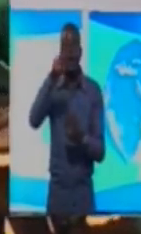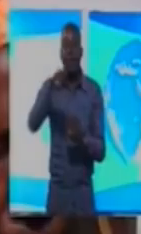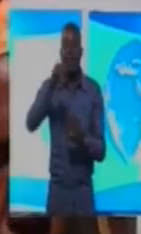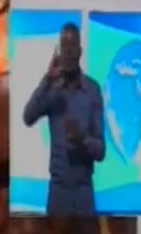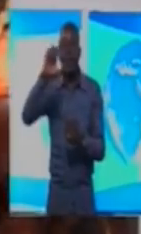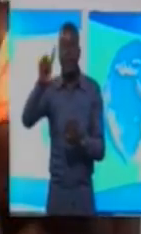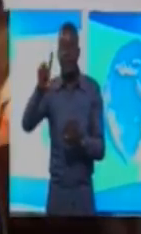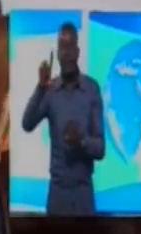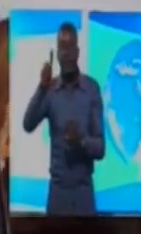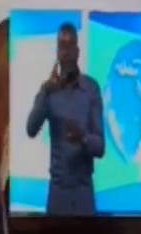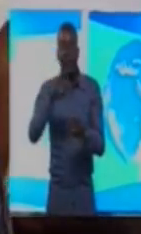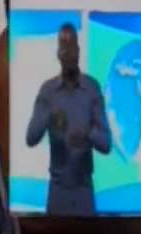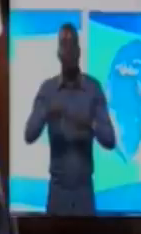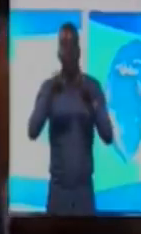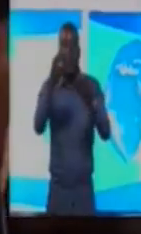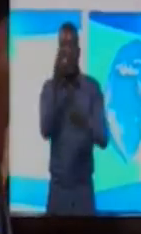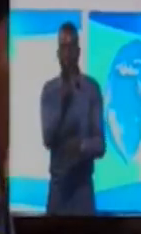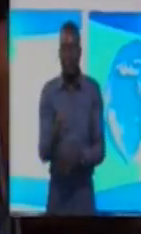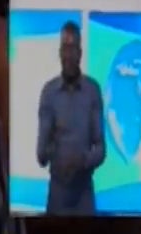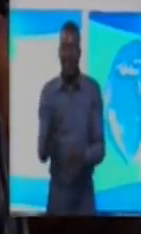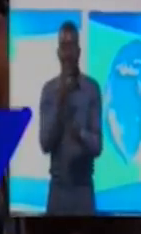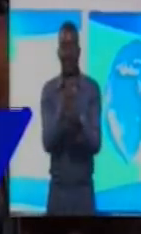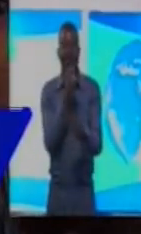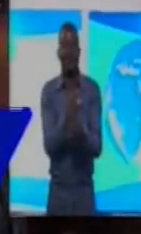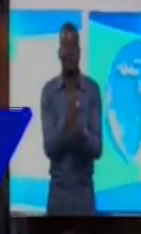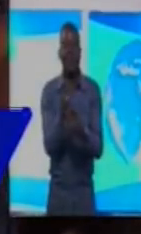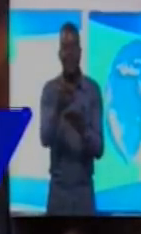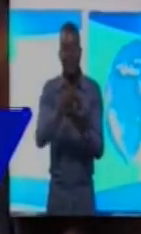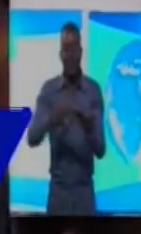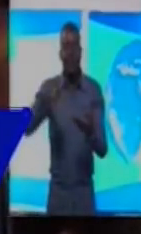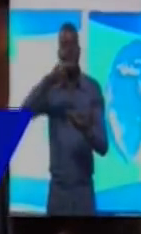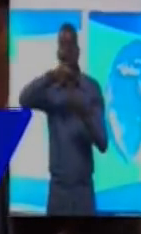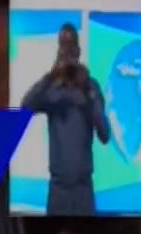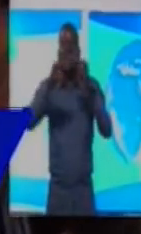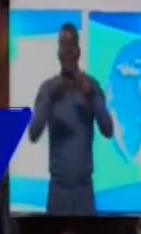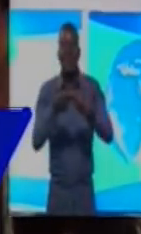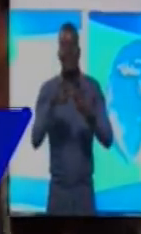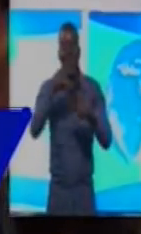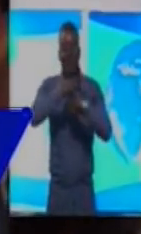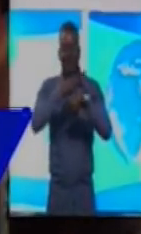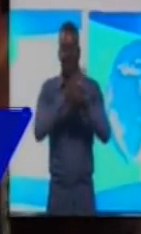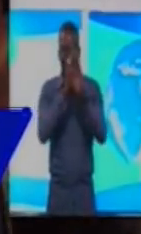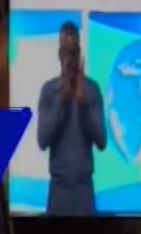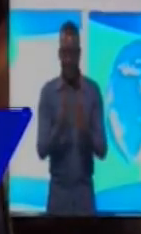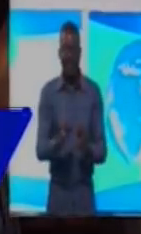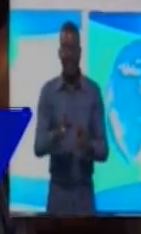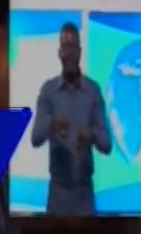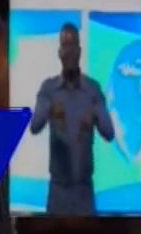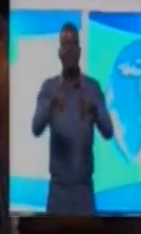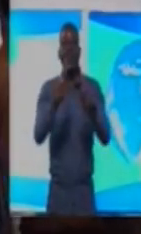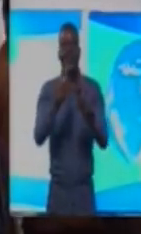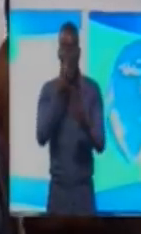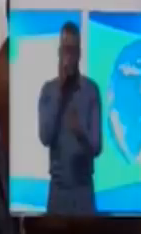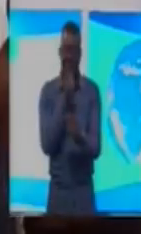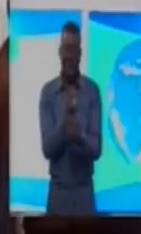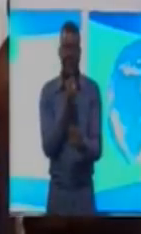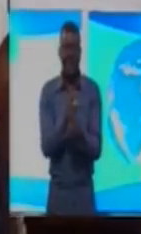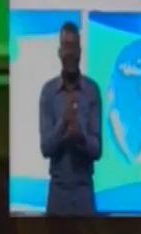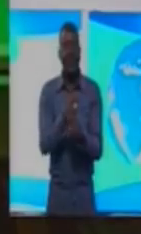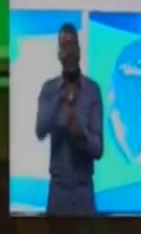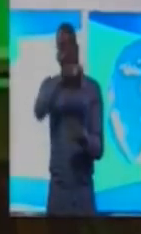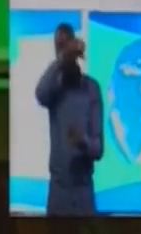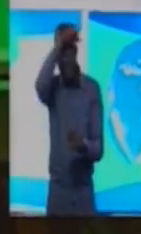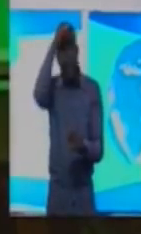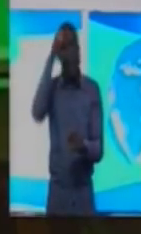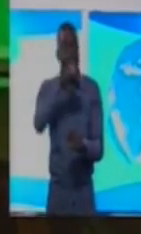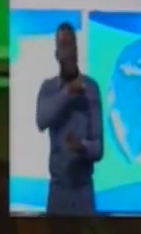donner du matériel de travail à un certain nombre de producteurs pour leur permettre donc de pouvoir travailler en saison sèche.